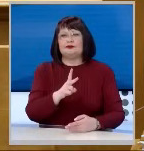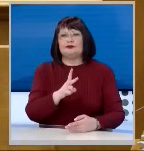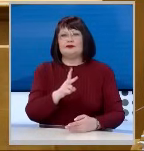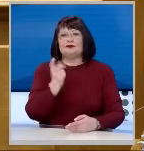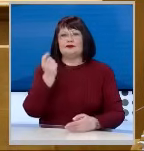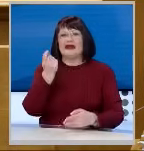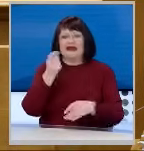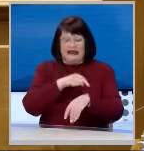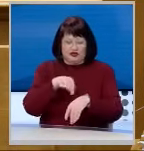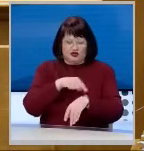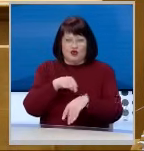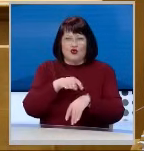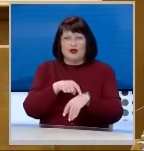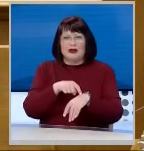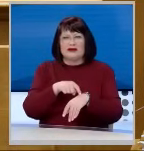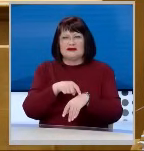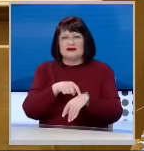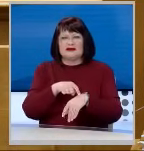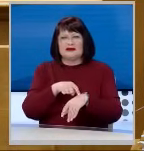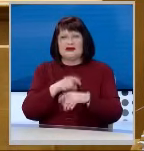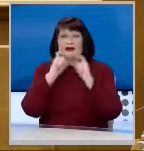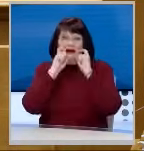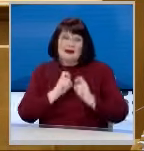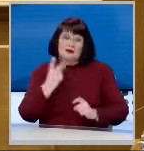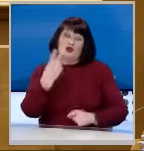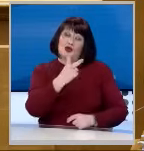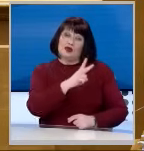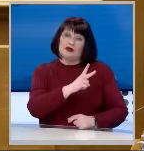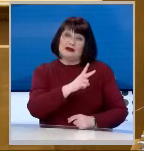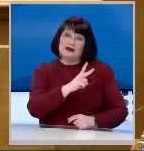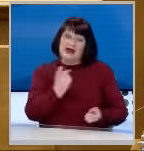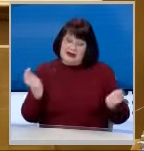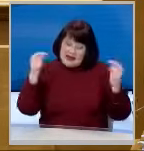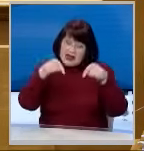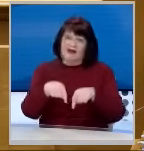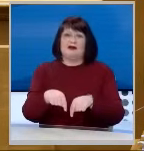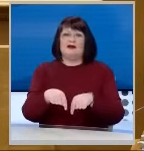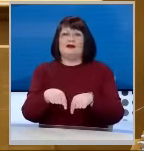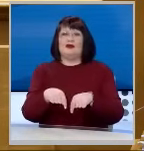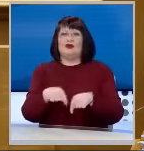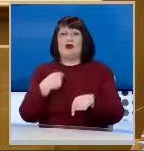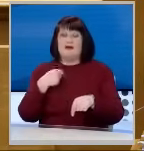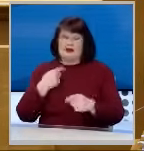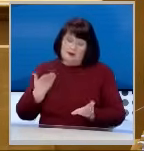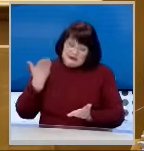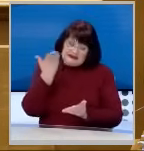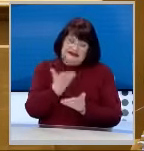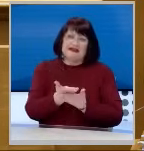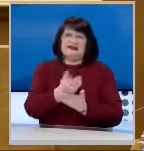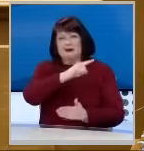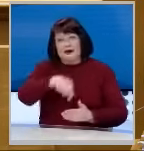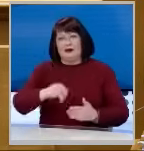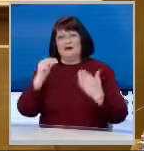λίγες ώρες που υποχρεώνεσαι να βρίσκεστε με αίτησή μας εδώ